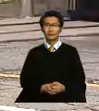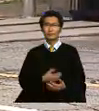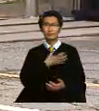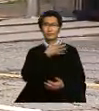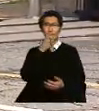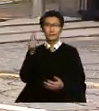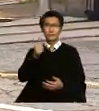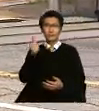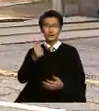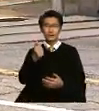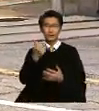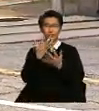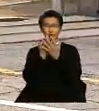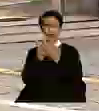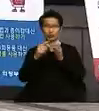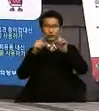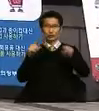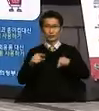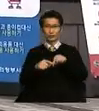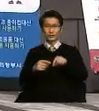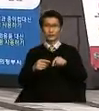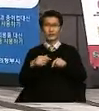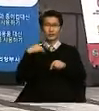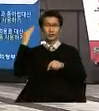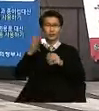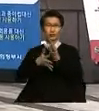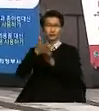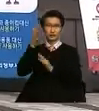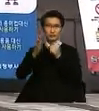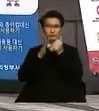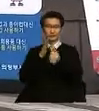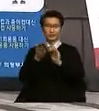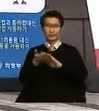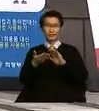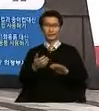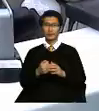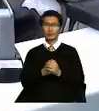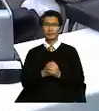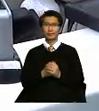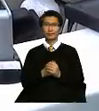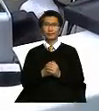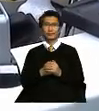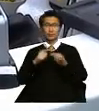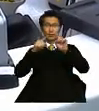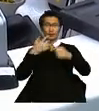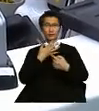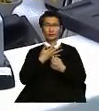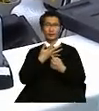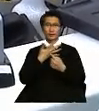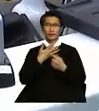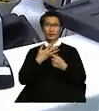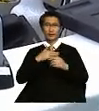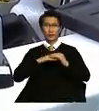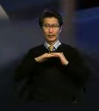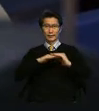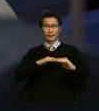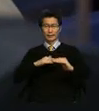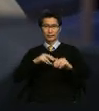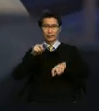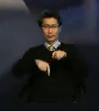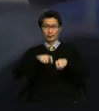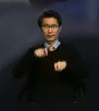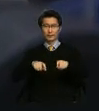중년 남성이 서류 봉투를 든채 의정부 시청 민원실로 들어갑니다. 봉투 겉면에는 횡단보도